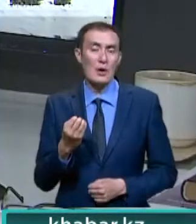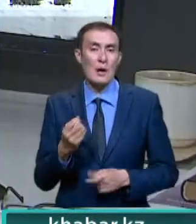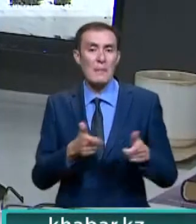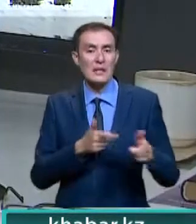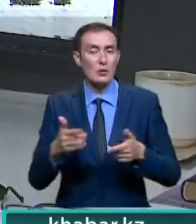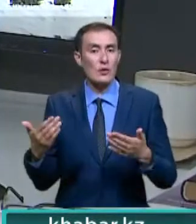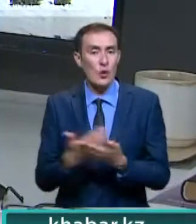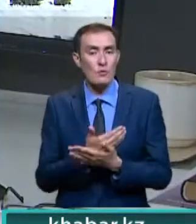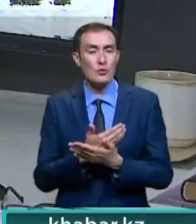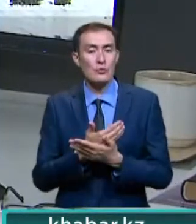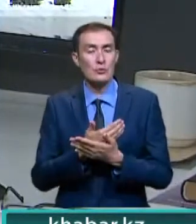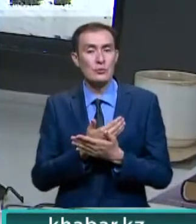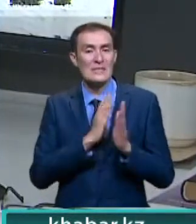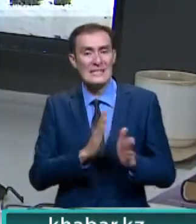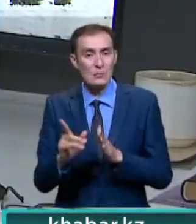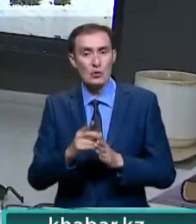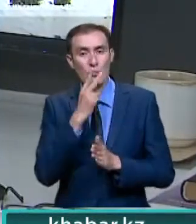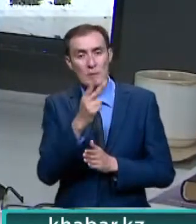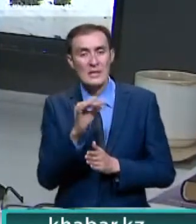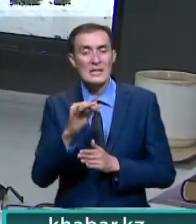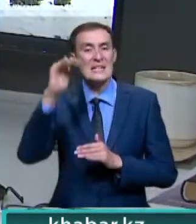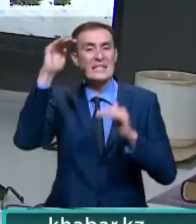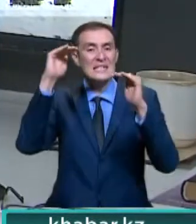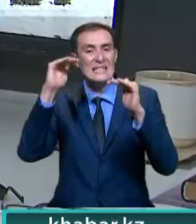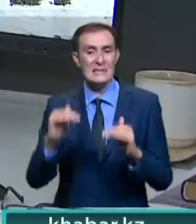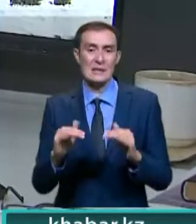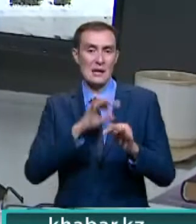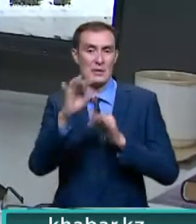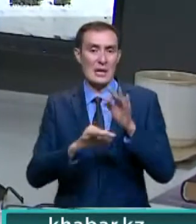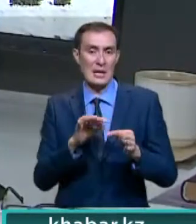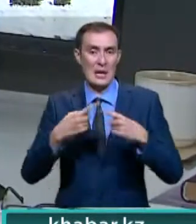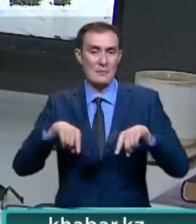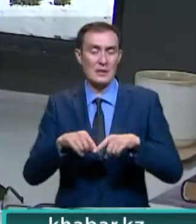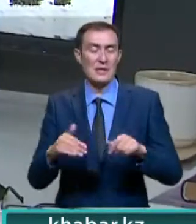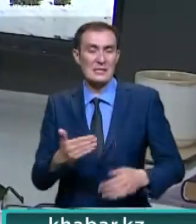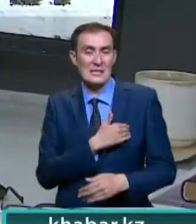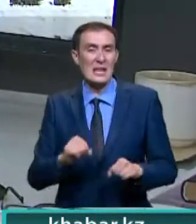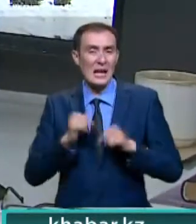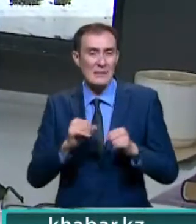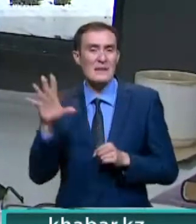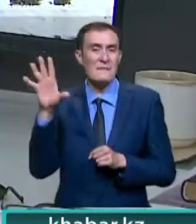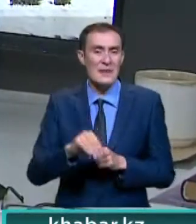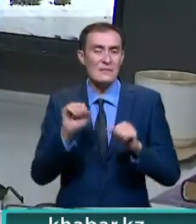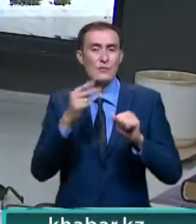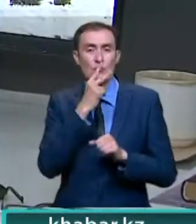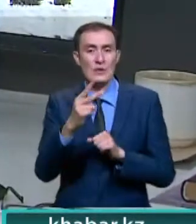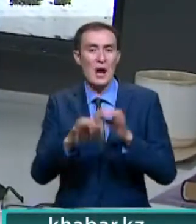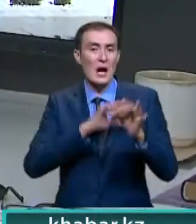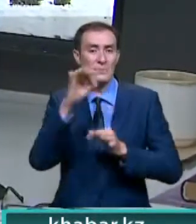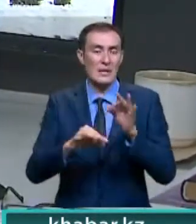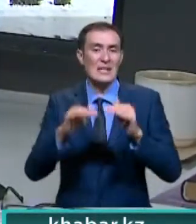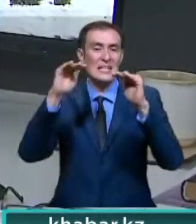разработать новую систему, которая бы позволила нам наблюдать и низкоорбитальные объекты. То есть мы стараемся охватить вообще весь диапазон орбит